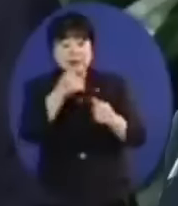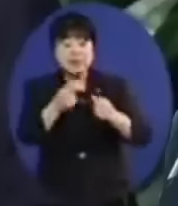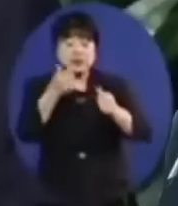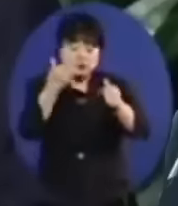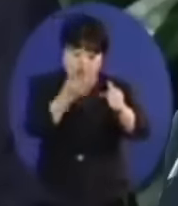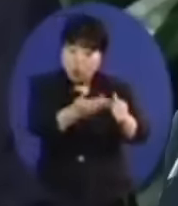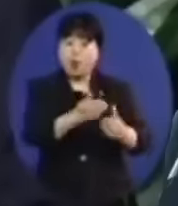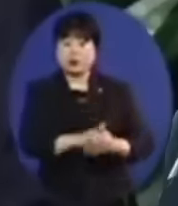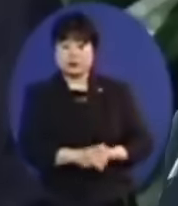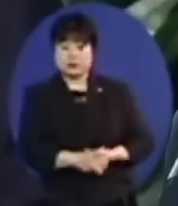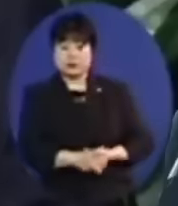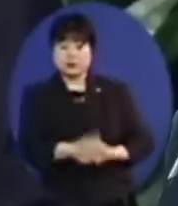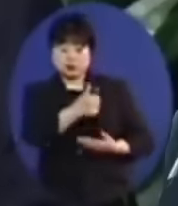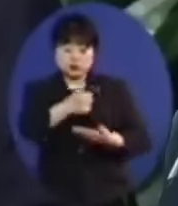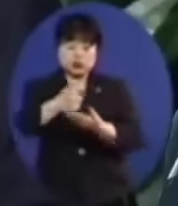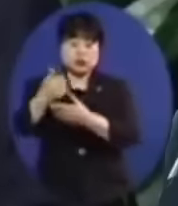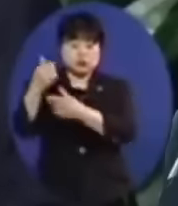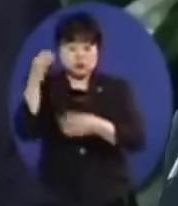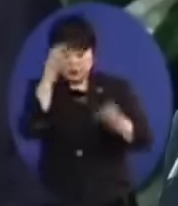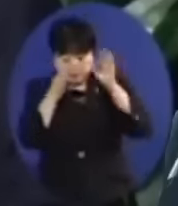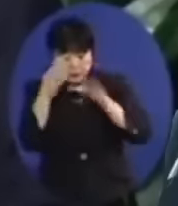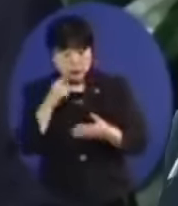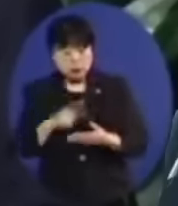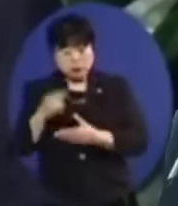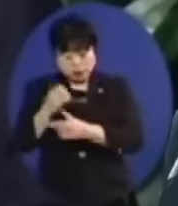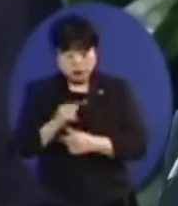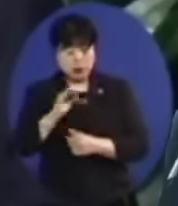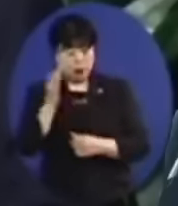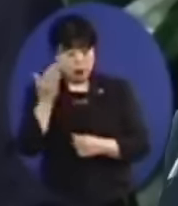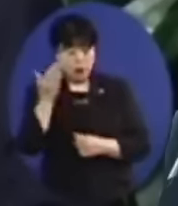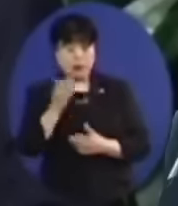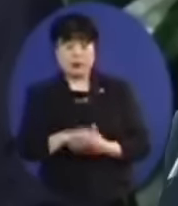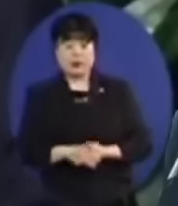힘이 없을 때 주님을 찾게 되고 의지하게 되고